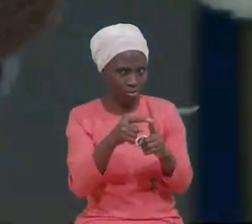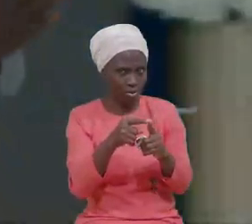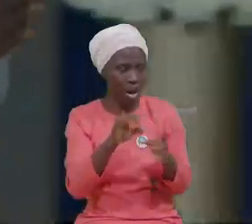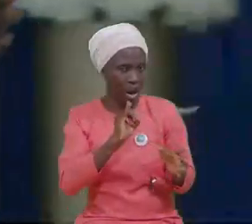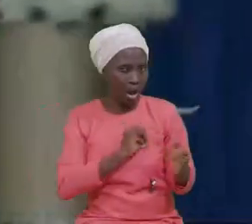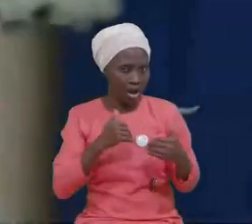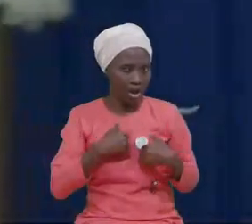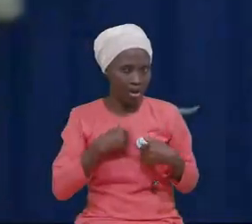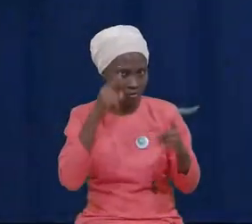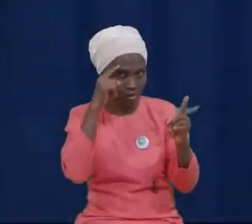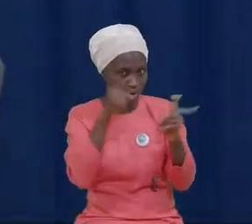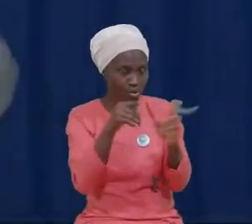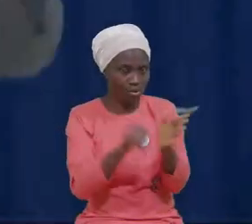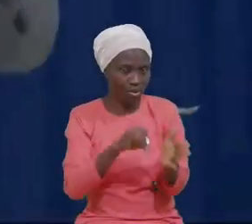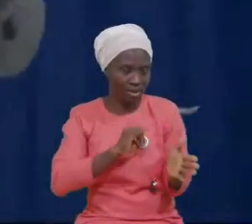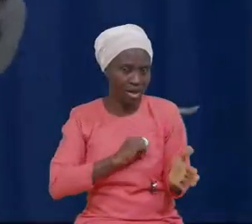Que je veux atteindre.